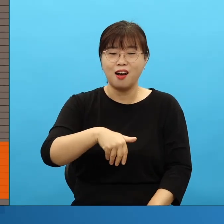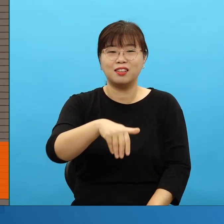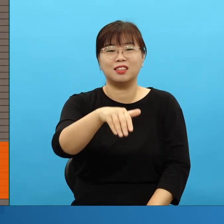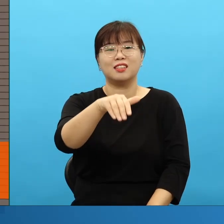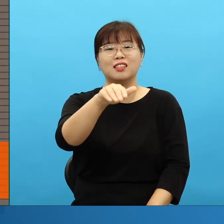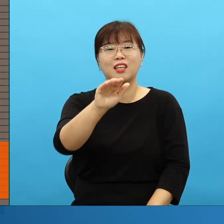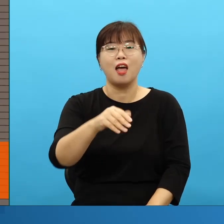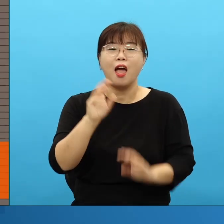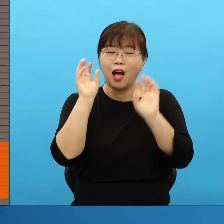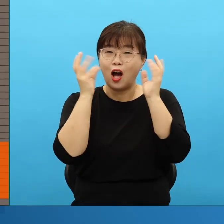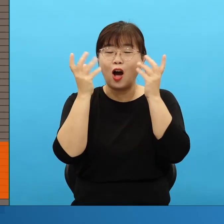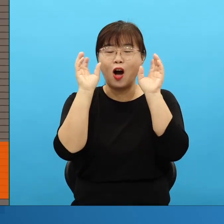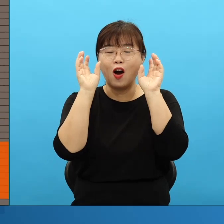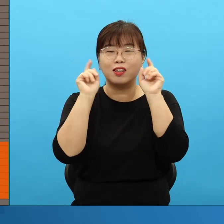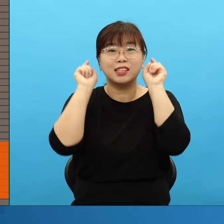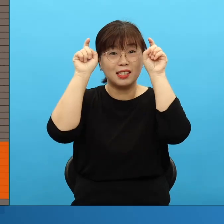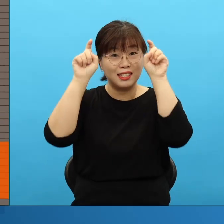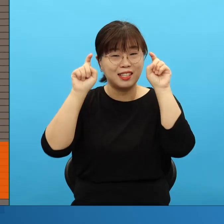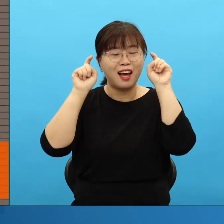걸어가니